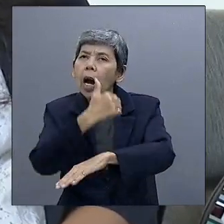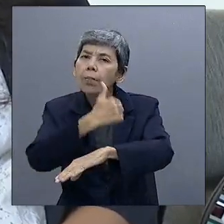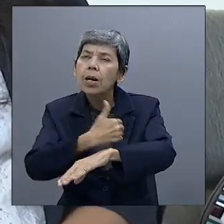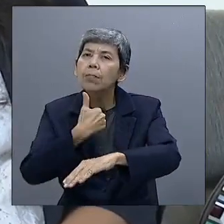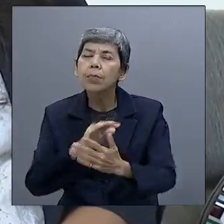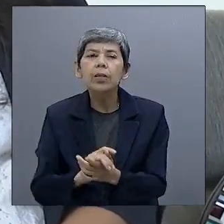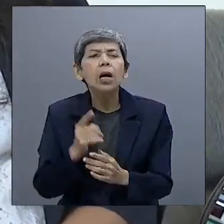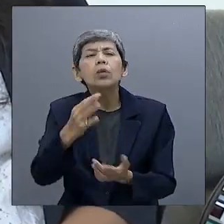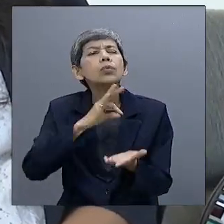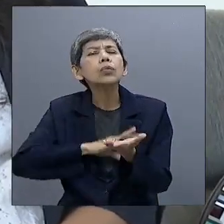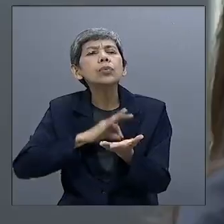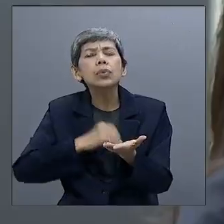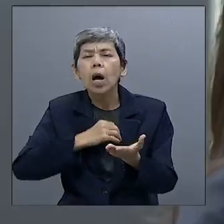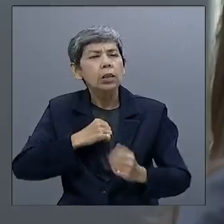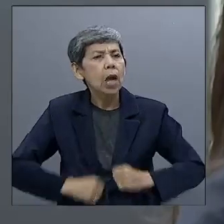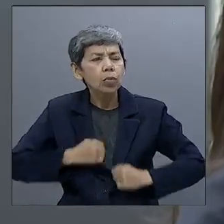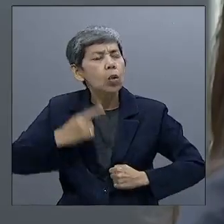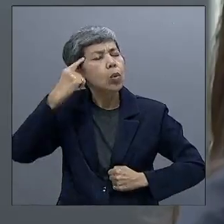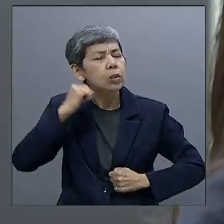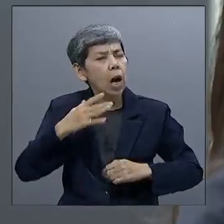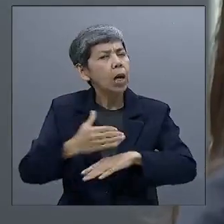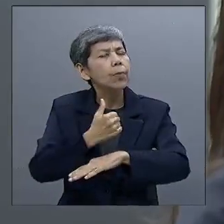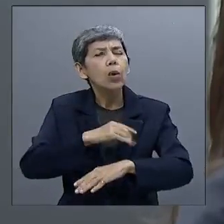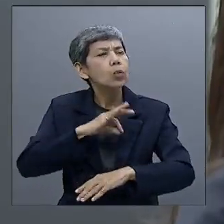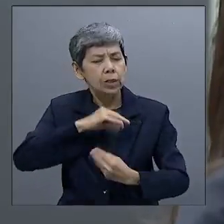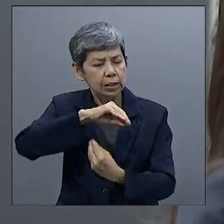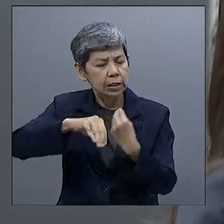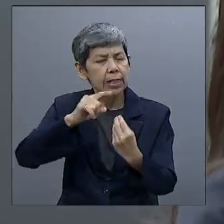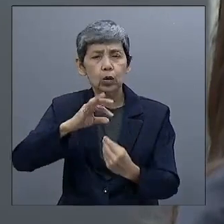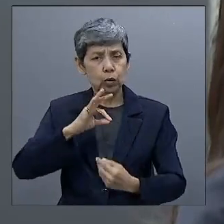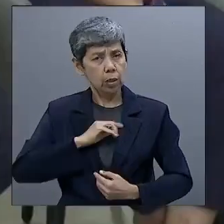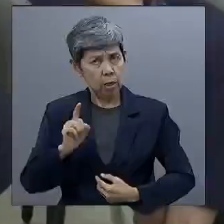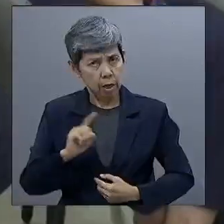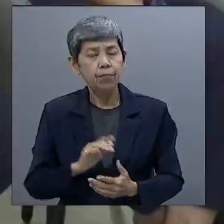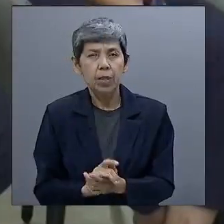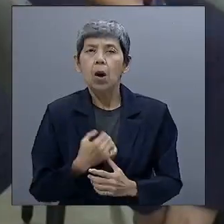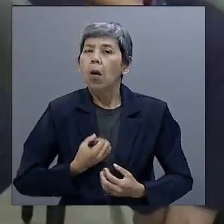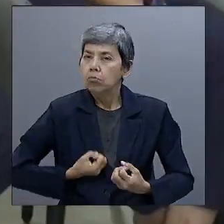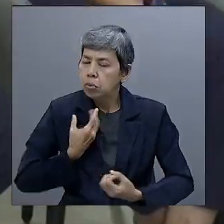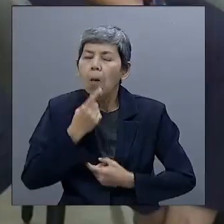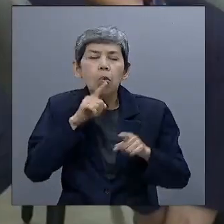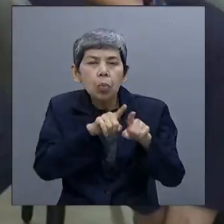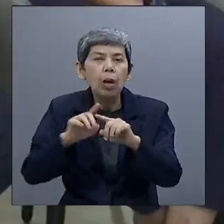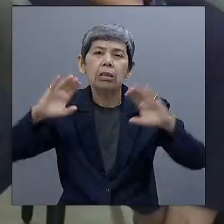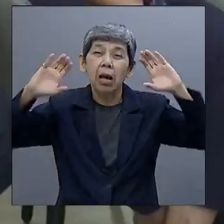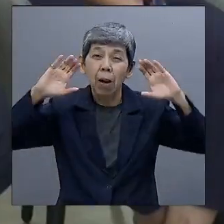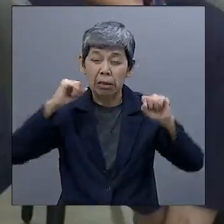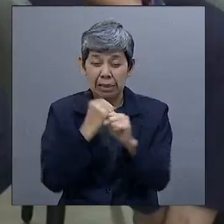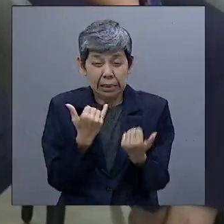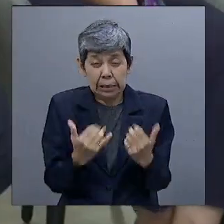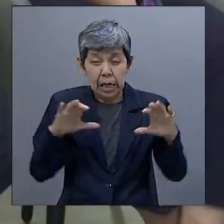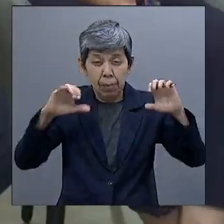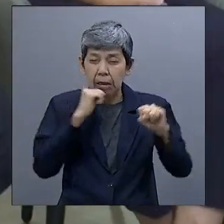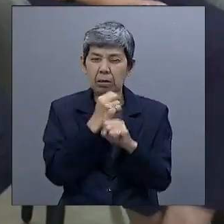ว่าในสายตาของคนรุ่นใหม่มองสถานการณ์การเมืองเศรษฐกิจในตอนนี้ยังไงบ้างพวกเขาบอกคล้ายกันนะคะว่ารัฐบาลที่ได้ในปัจจุบัน